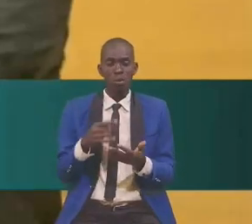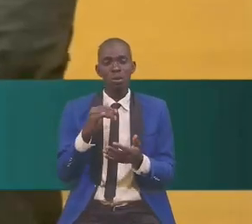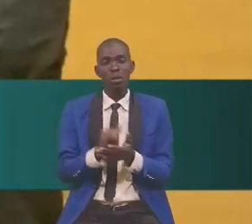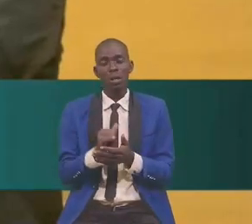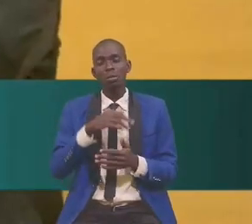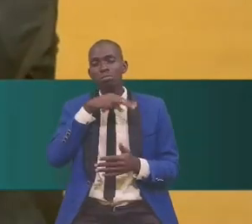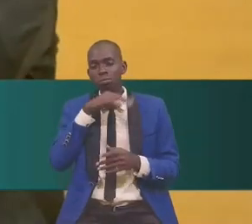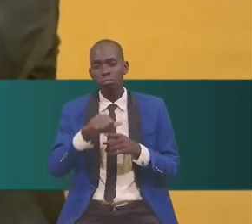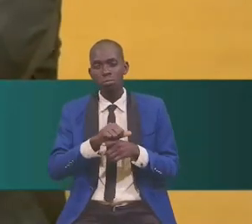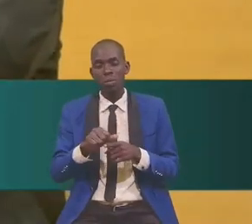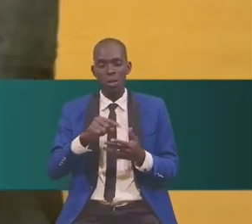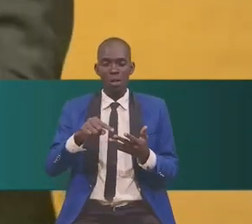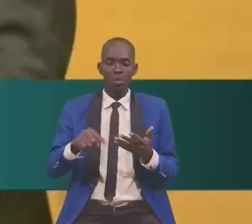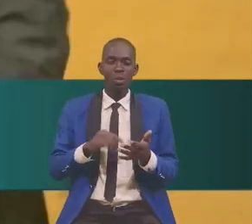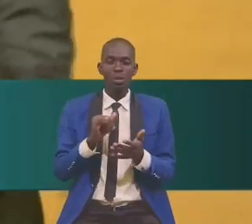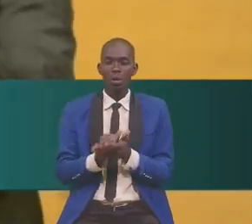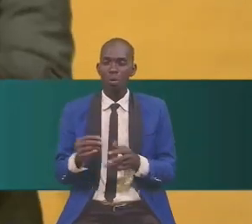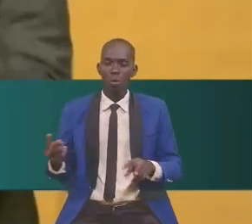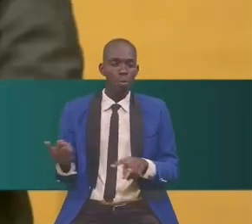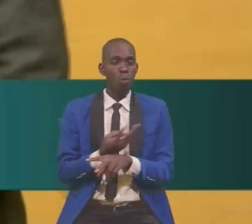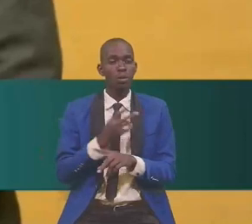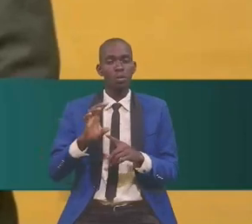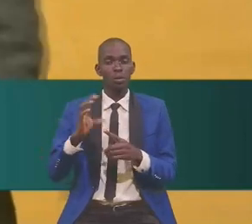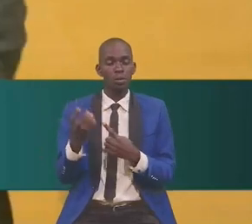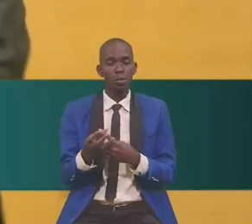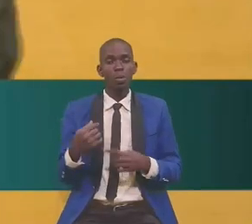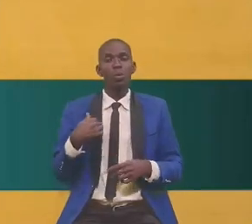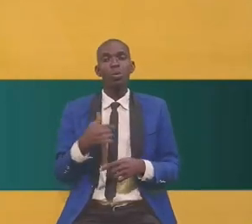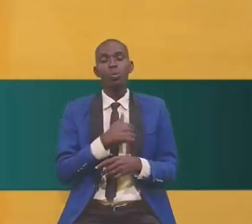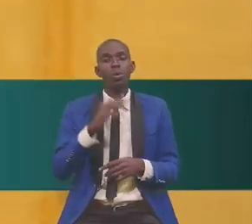au milieu de cette condition d'aggravation, nous allons prêcher la parole.